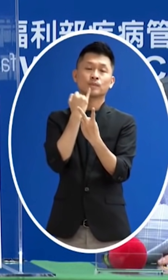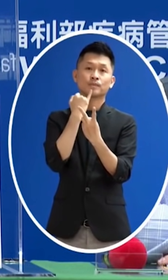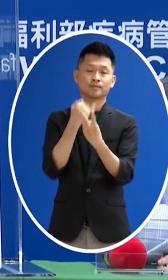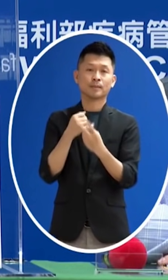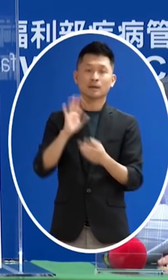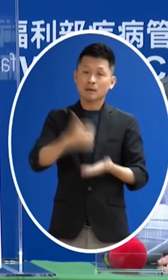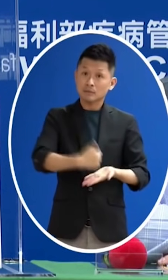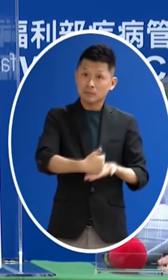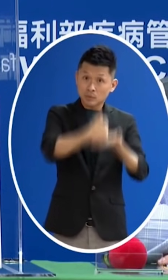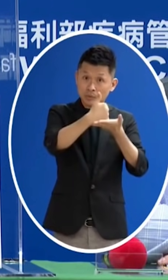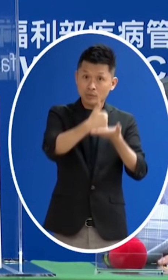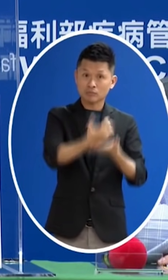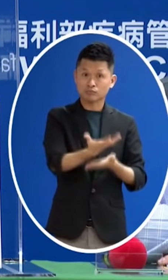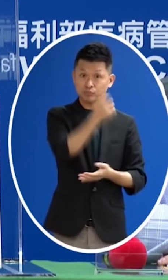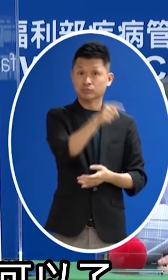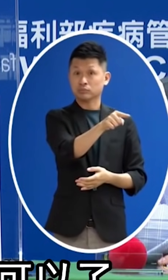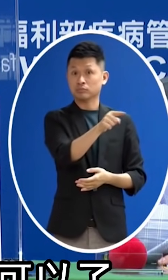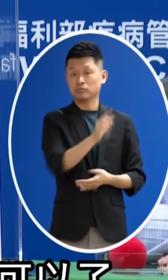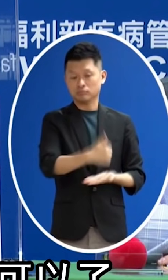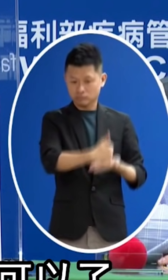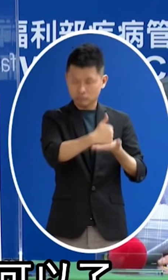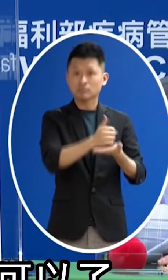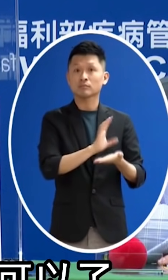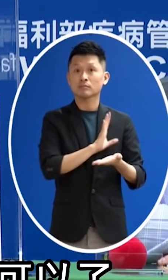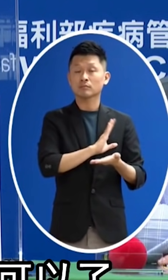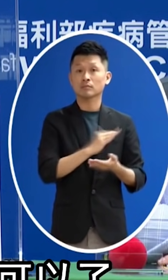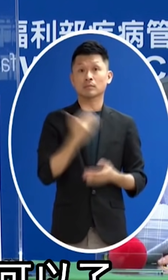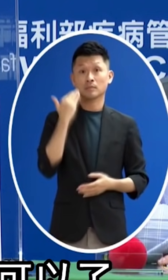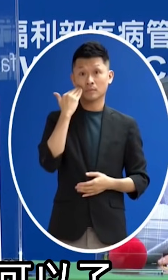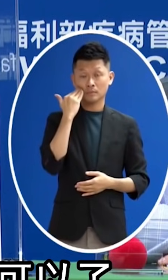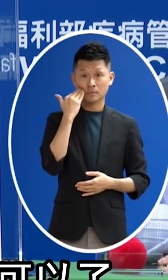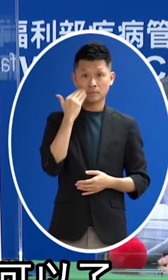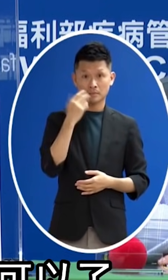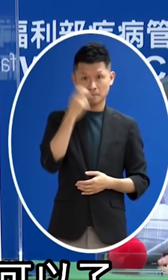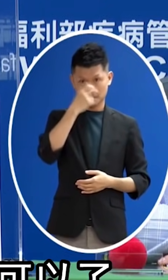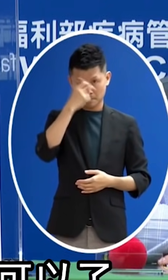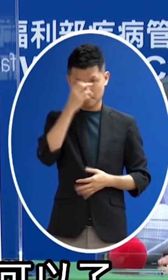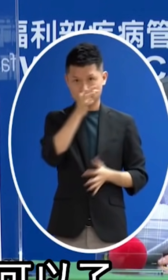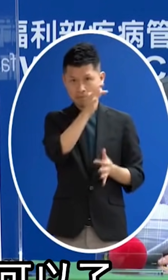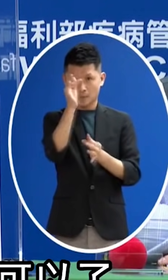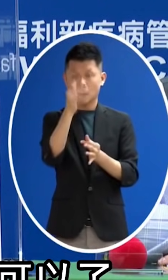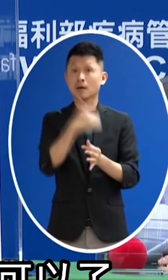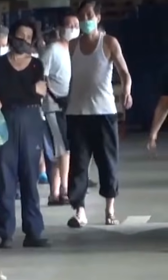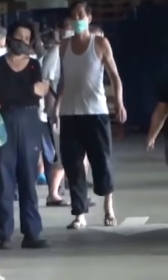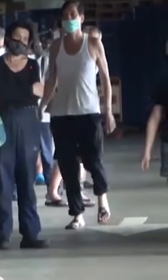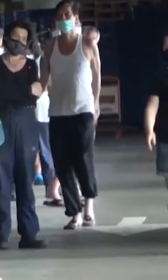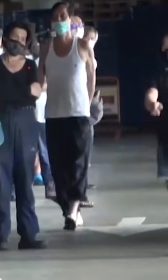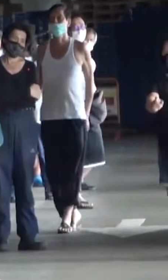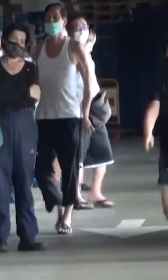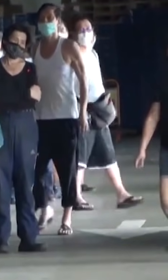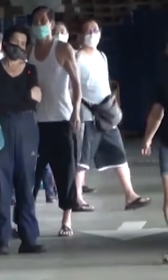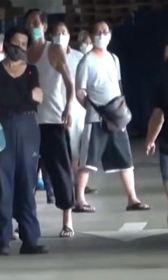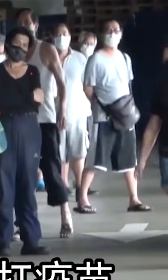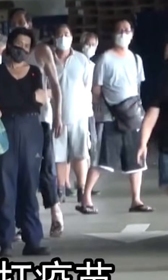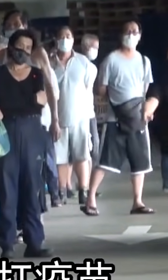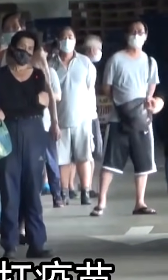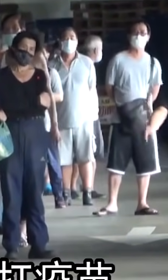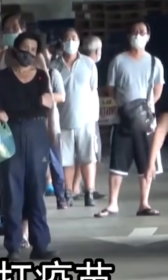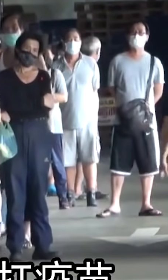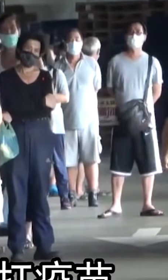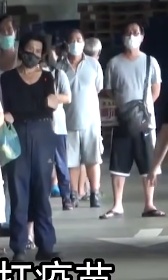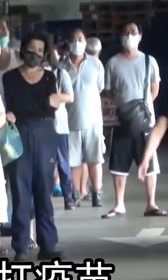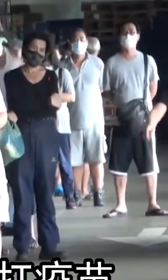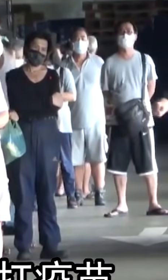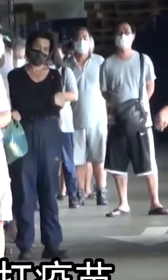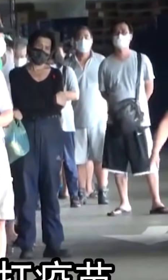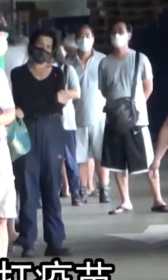单位他想要怎么样做，只要能够达成这样的一个效果就可以了。 目前指挥中心规划利用快